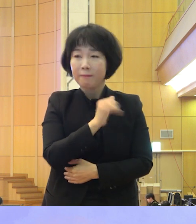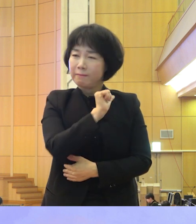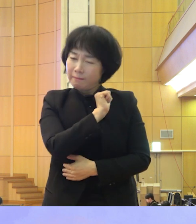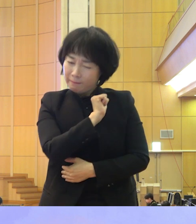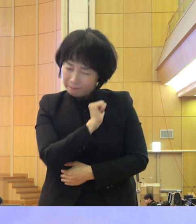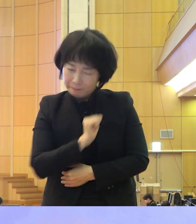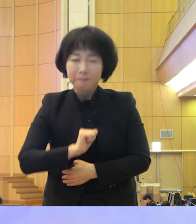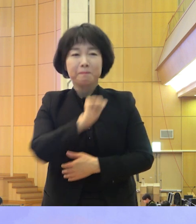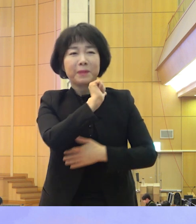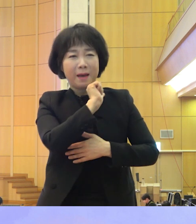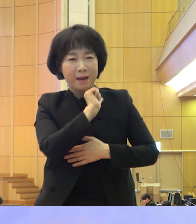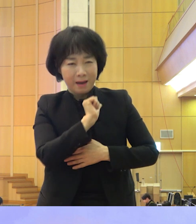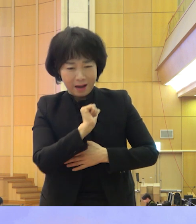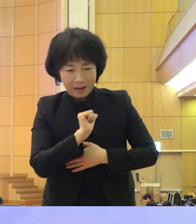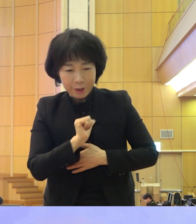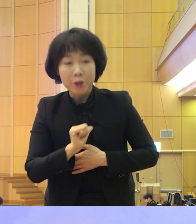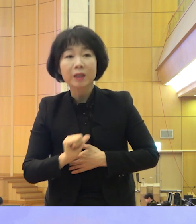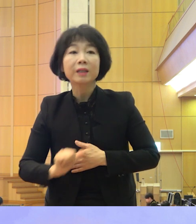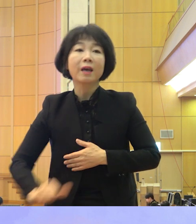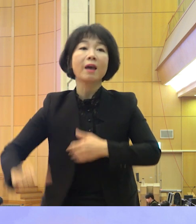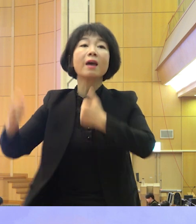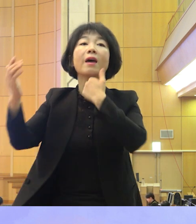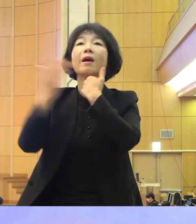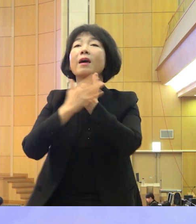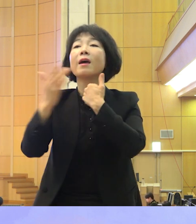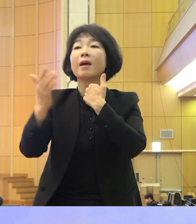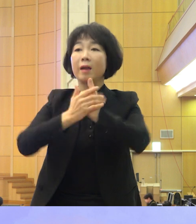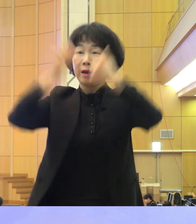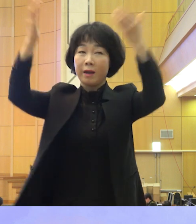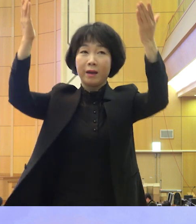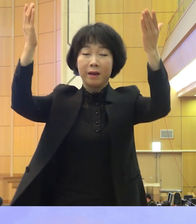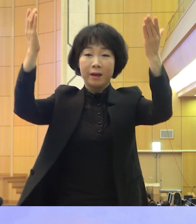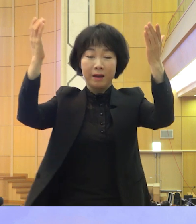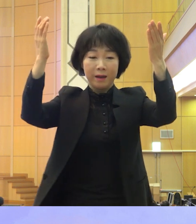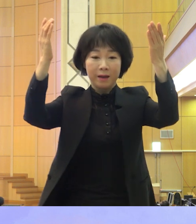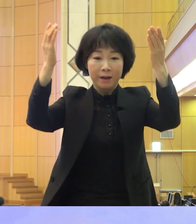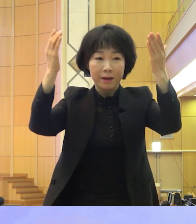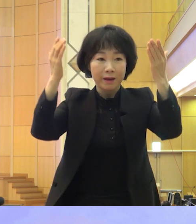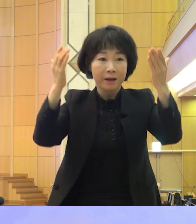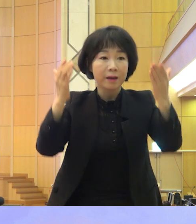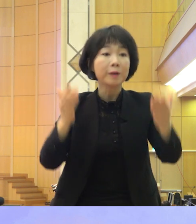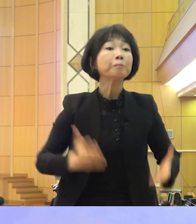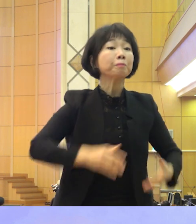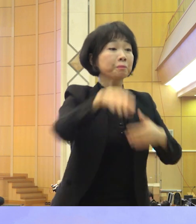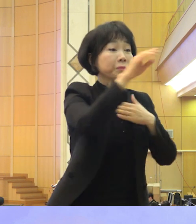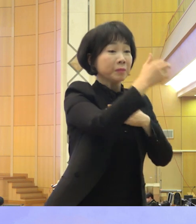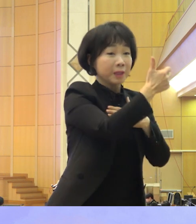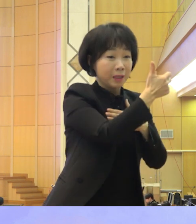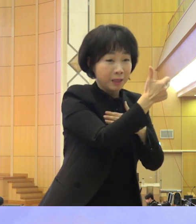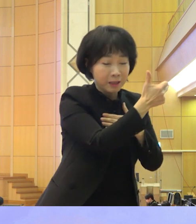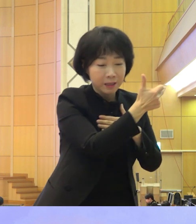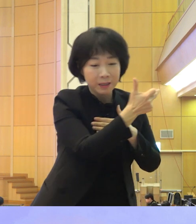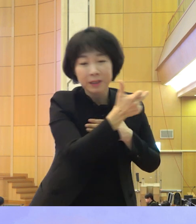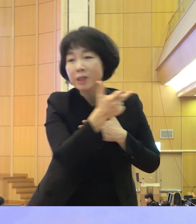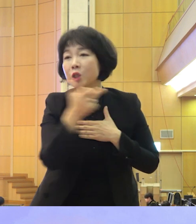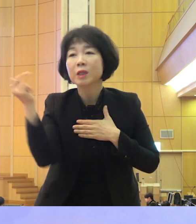버티고 견디게 크신 계획 다 볼 수도 없고